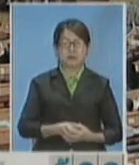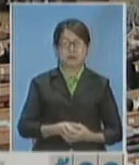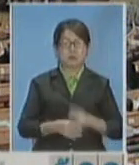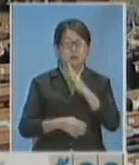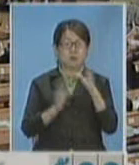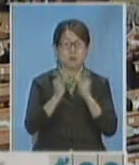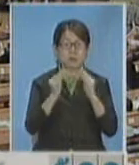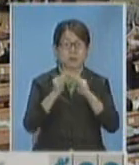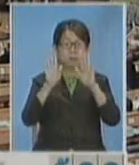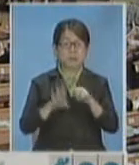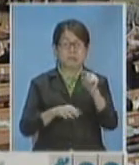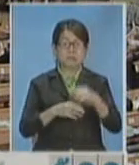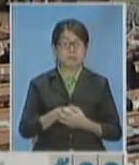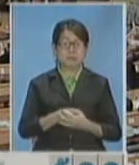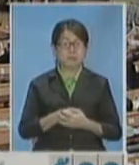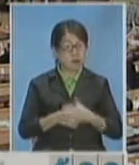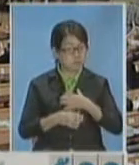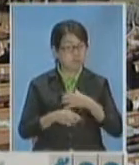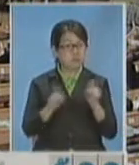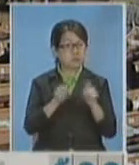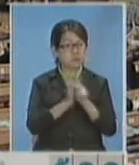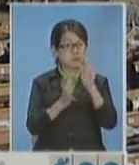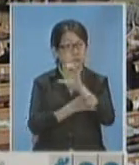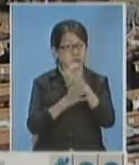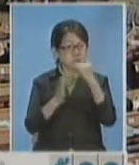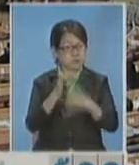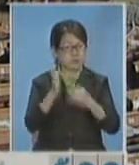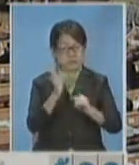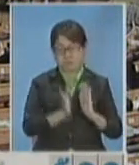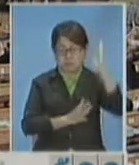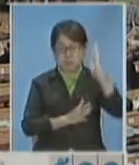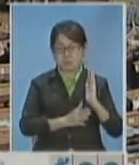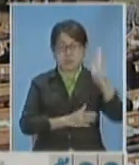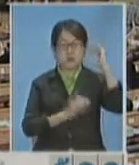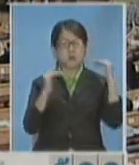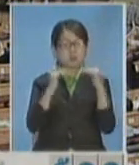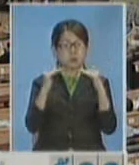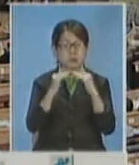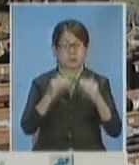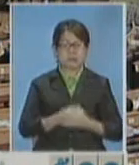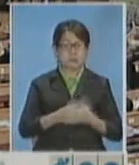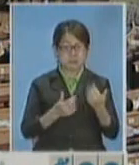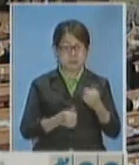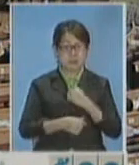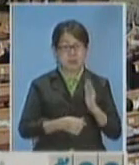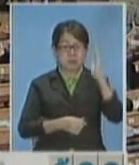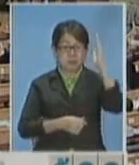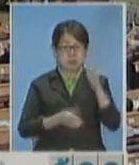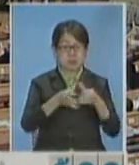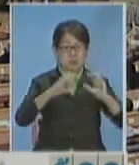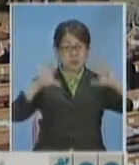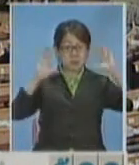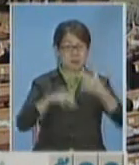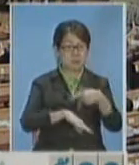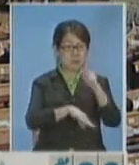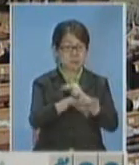การประชุมเป็นอย่างนี้พวกผมก็จะไม่ละเว้นข้อบังคับตรงไหนผิดก็จะประท้วงทุกครั้งครับเมื่อกี้ผมประท้วงฝ่ายโน้นท่านประ